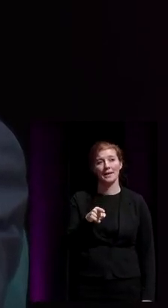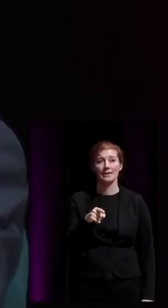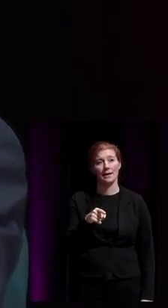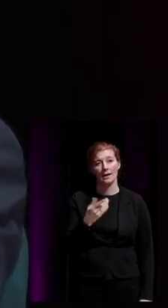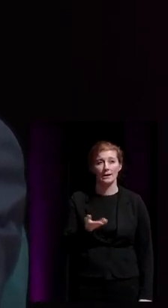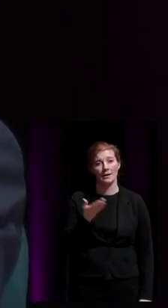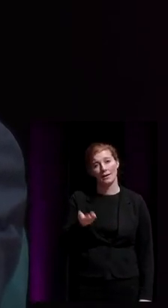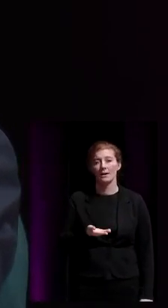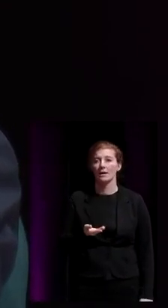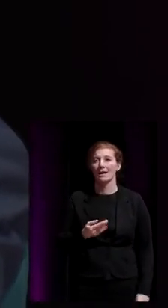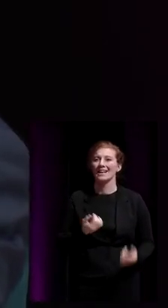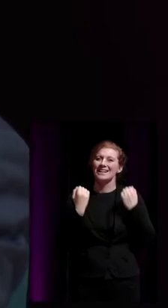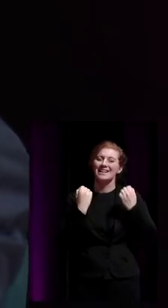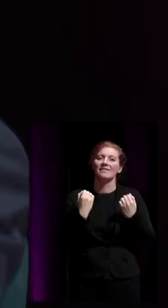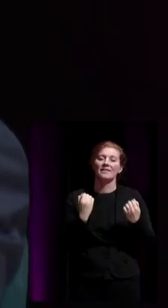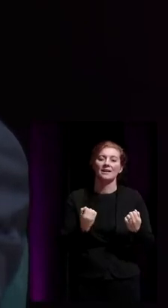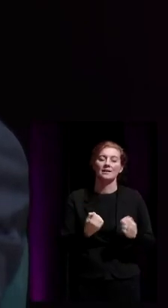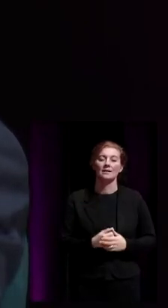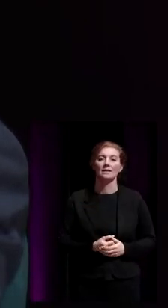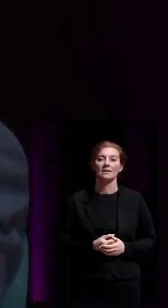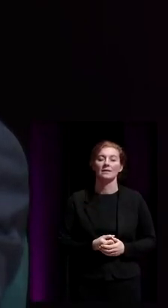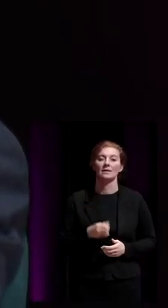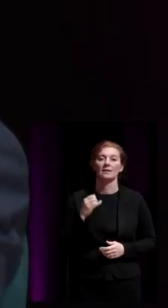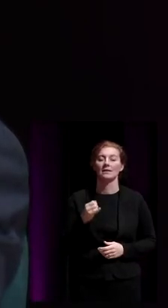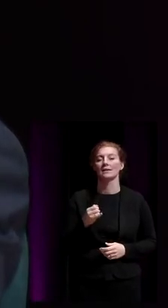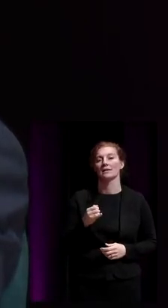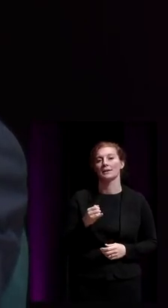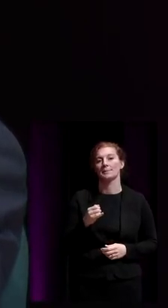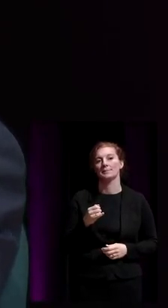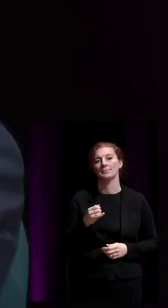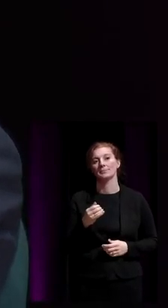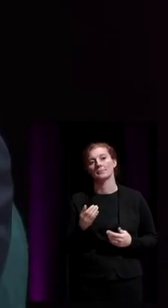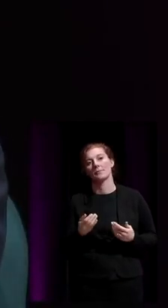liksom kraften i